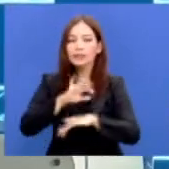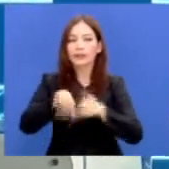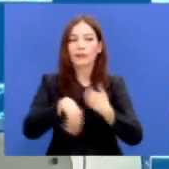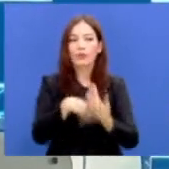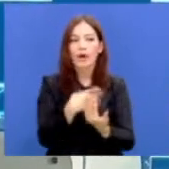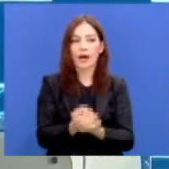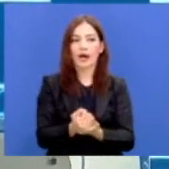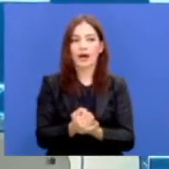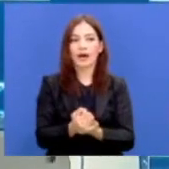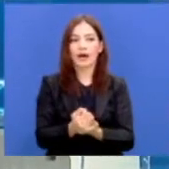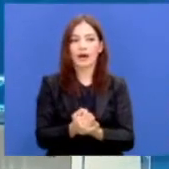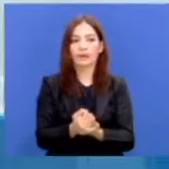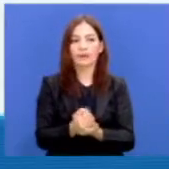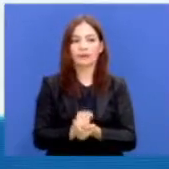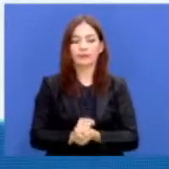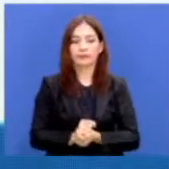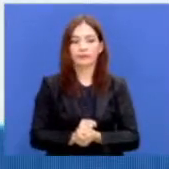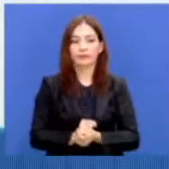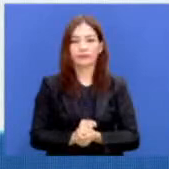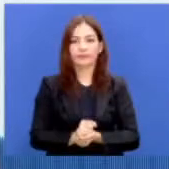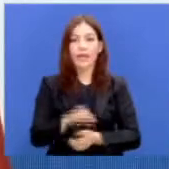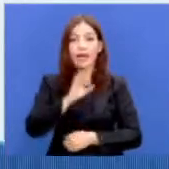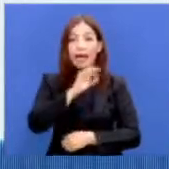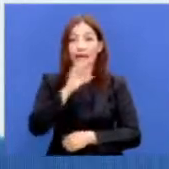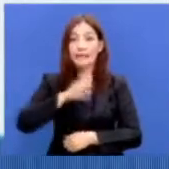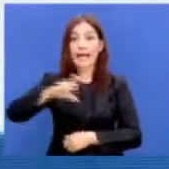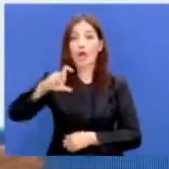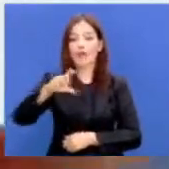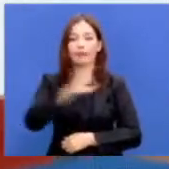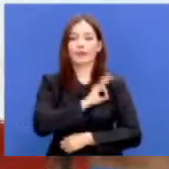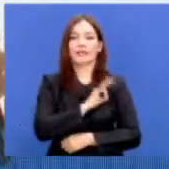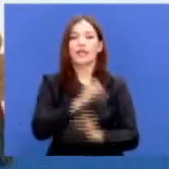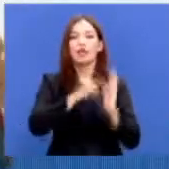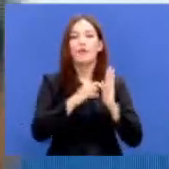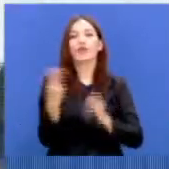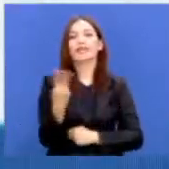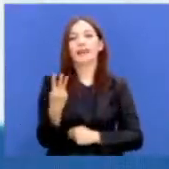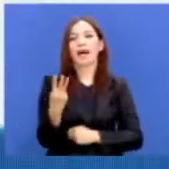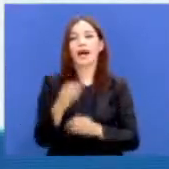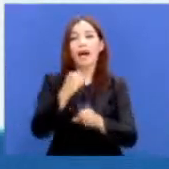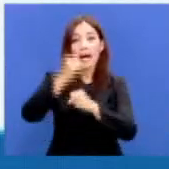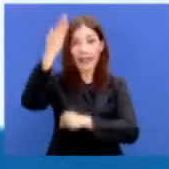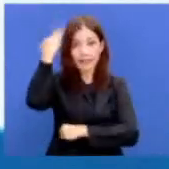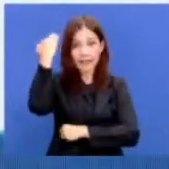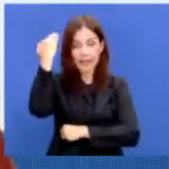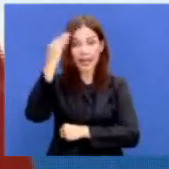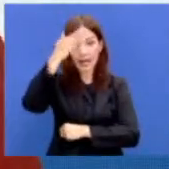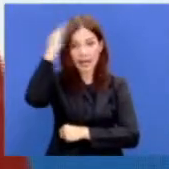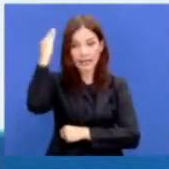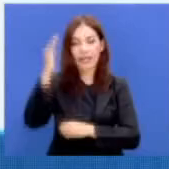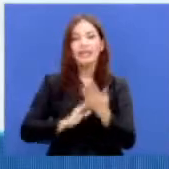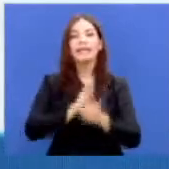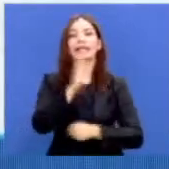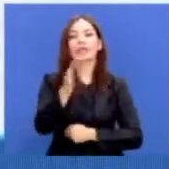oleh buinta dan Bu mariud calon Presiden nomor urut 3 Ganjar prenowo hadir dalam dialog dengan asosiasi